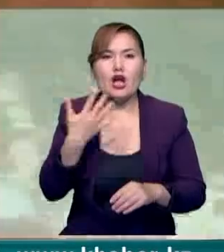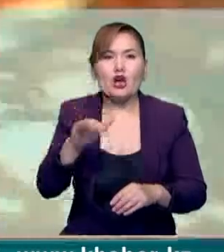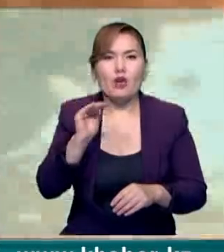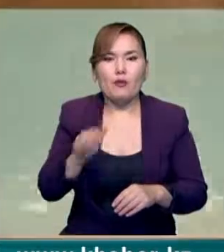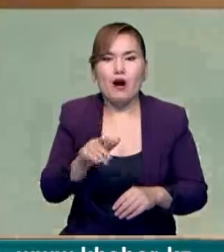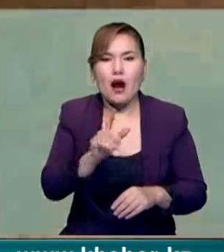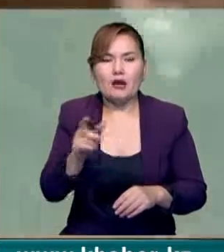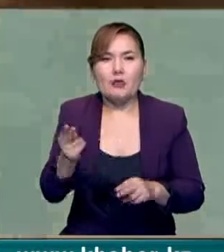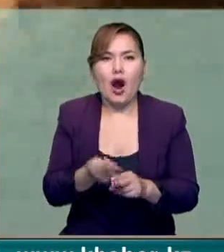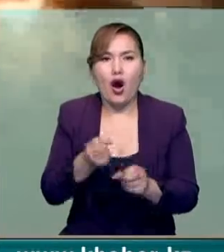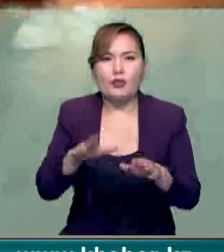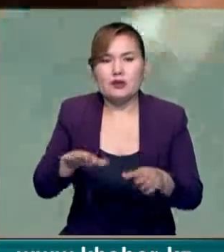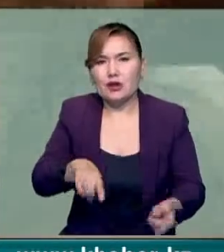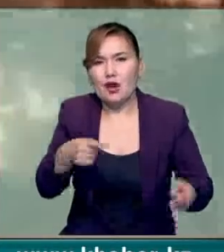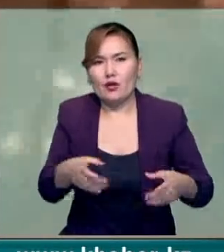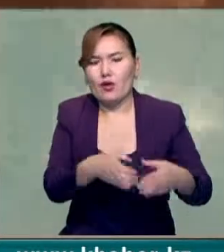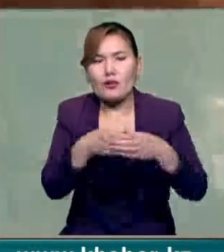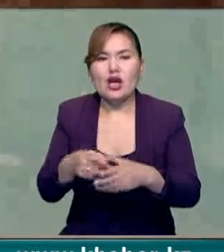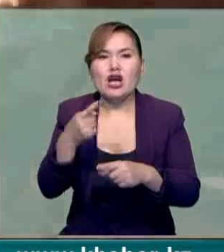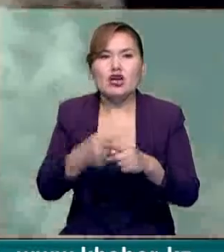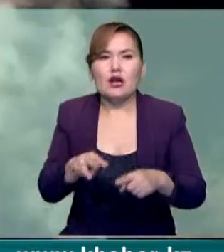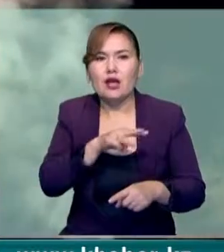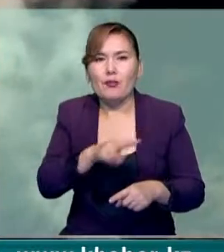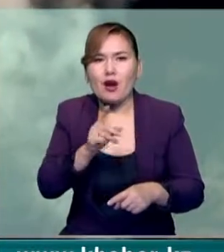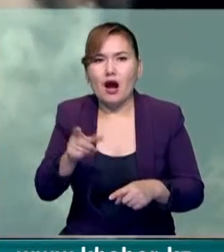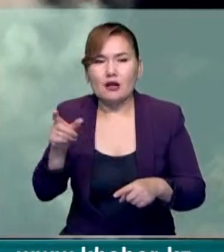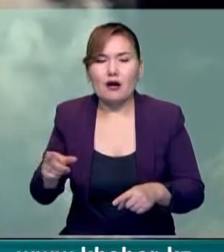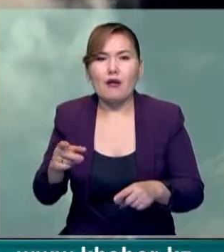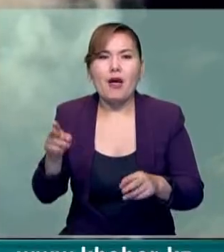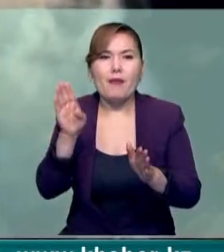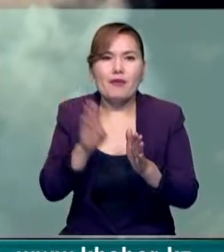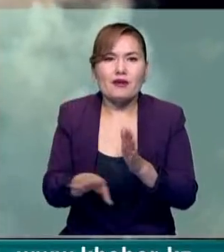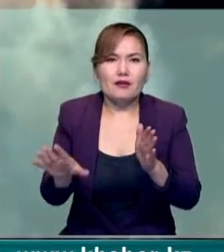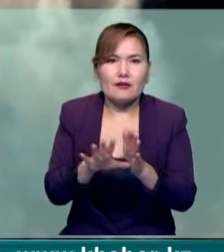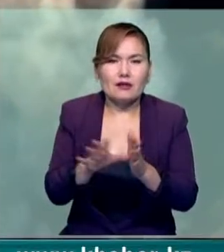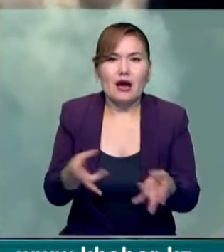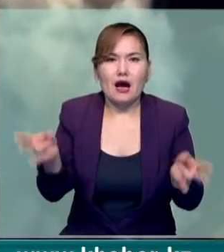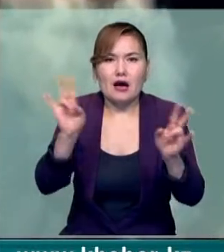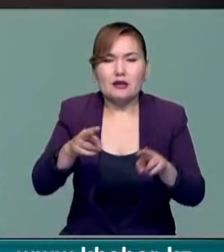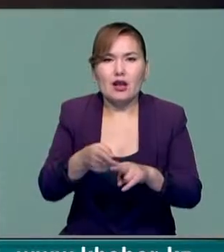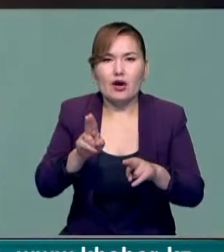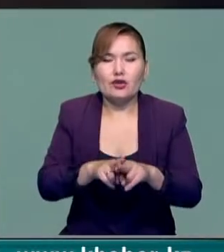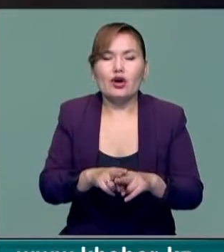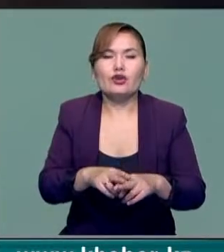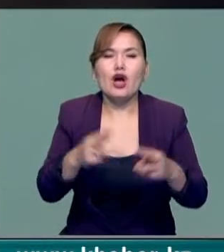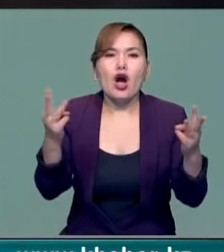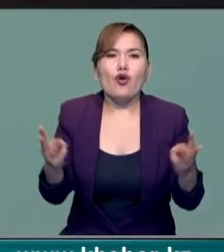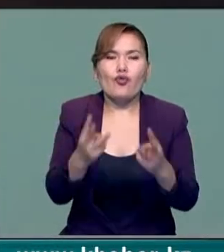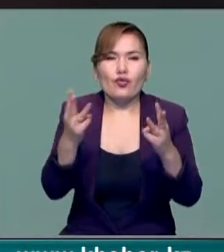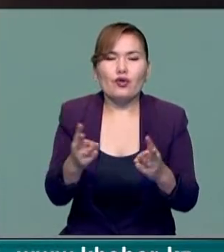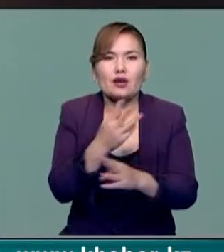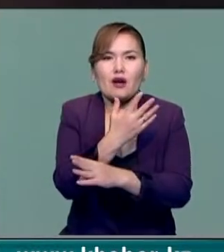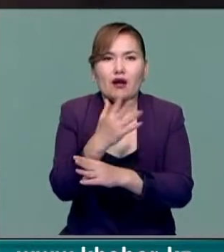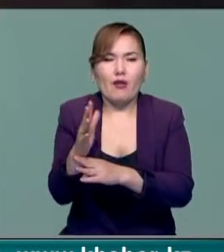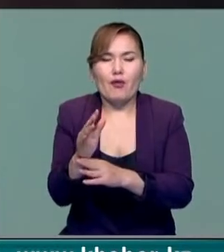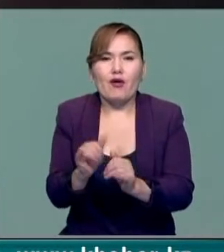берді. Бұған қоса штатта 500 000 астам тұрғын жарықсыз қалған. Бұл орман өртінің таралуын болдырмау үшін жасалып отыр.